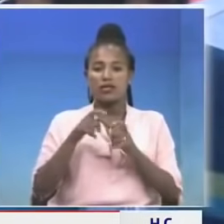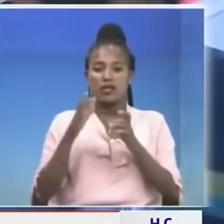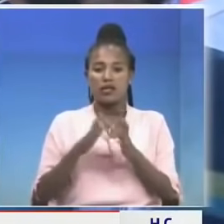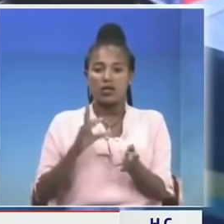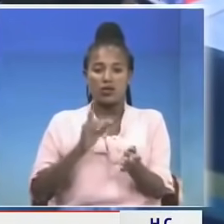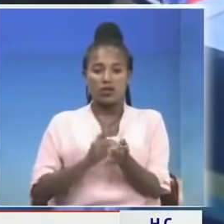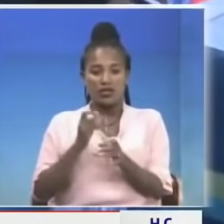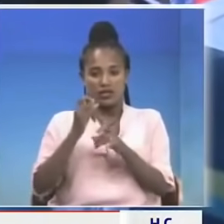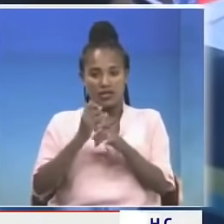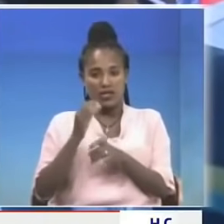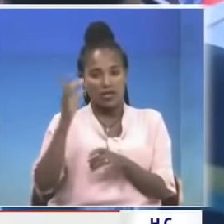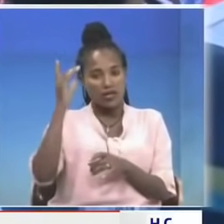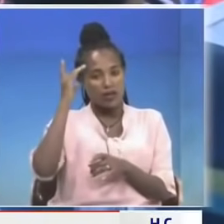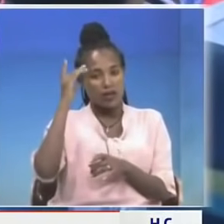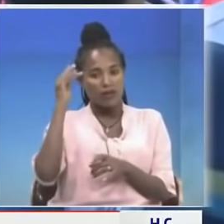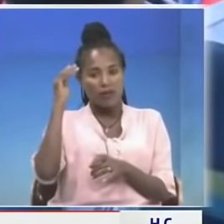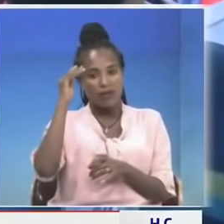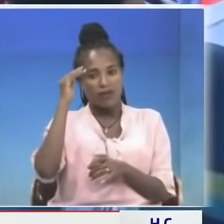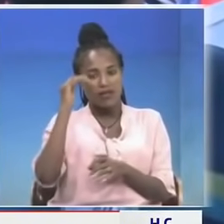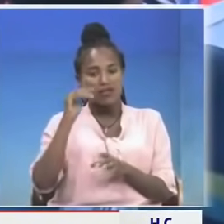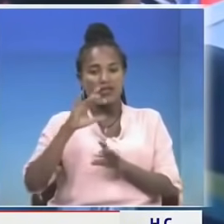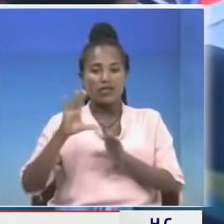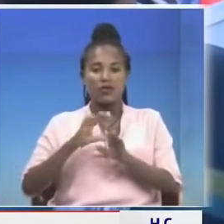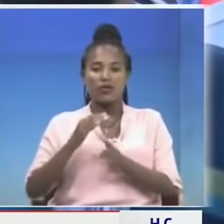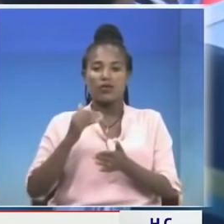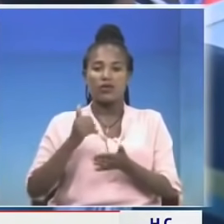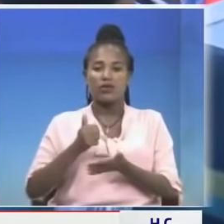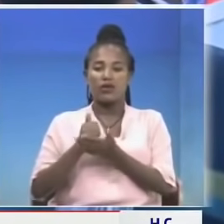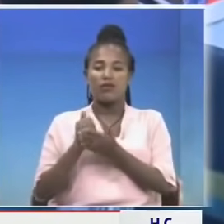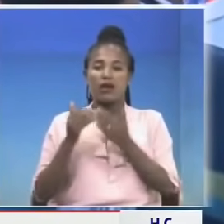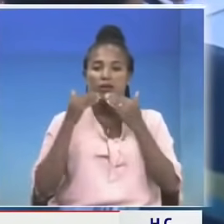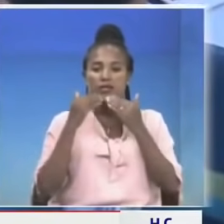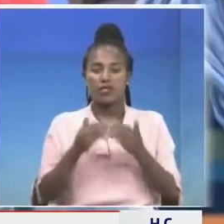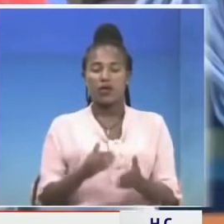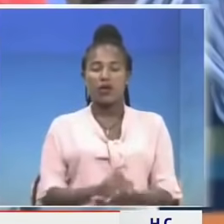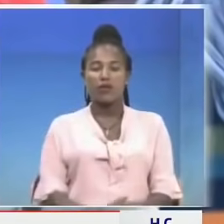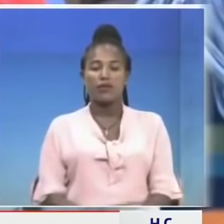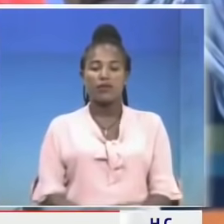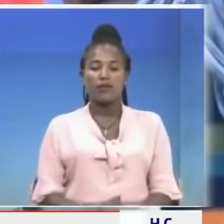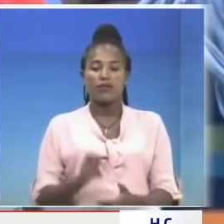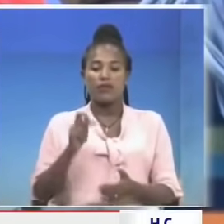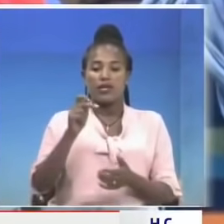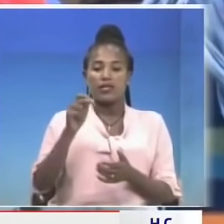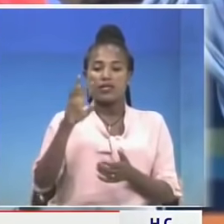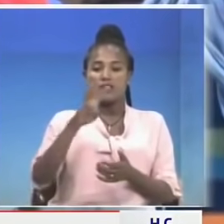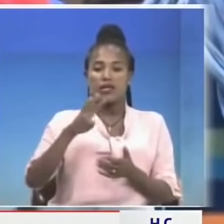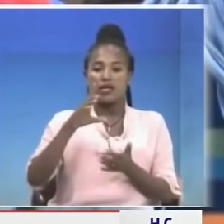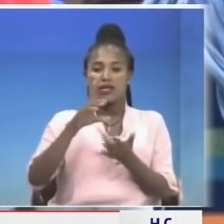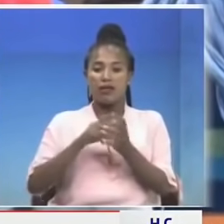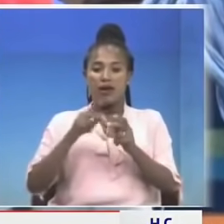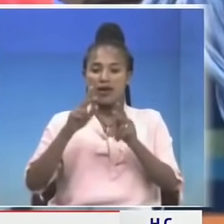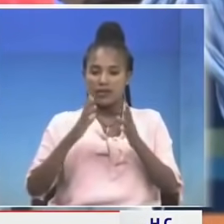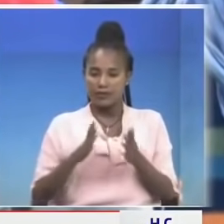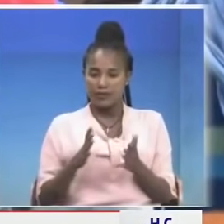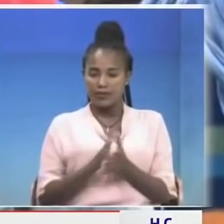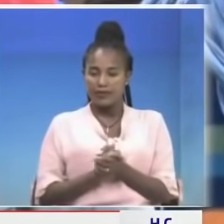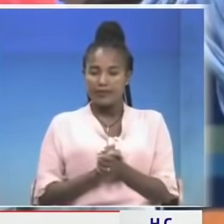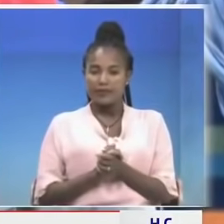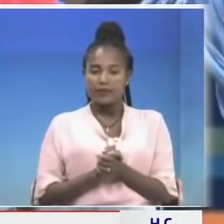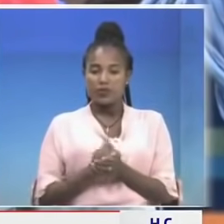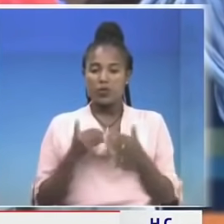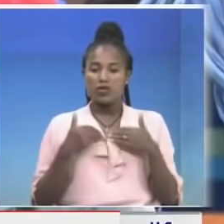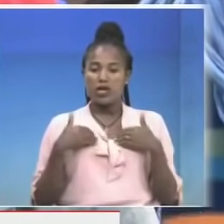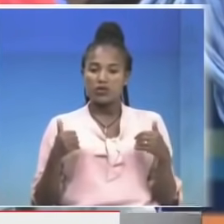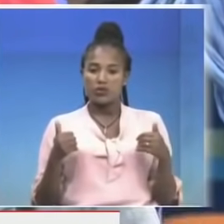ዶክተር ኢንጂነር ከማል መሐመድ ስለተደረገው ድጋፍ አመስግነዋል። የደሴ ከተማ ህዝብ፣ የደሴ ከተማ